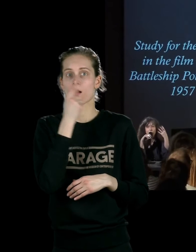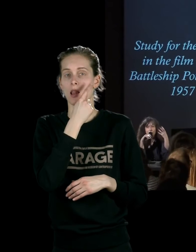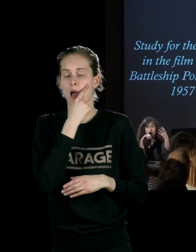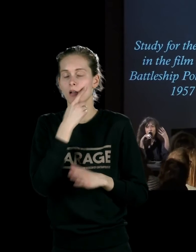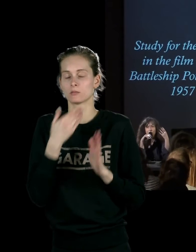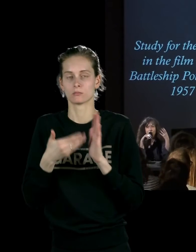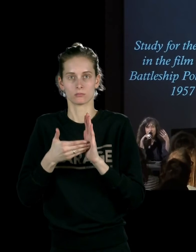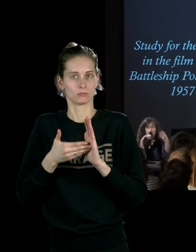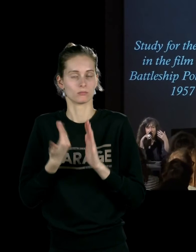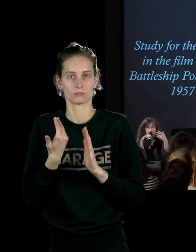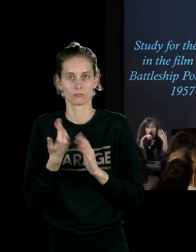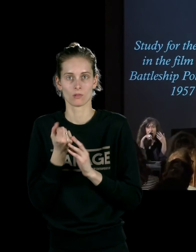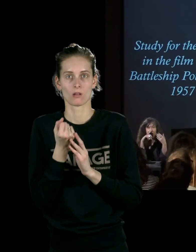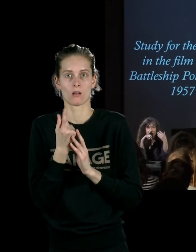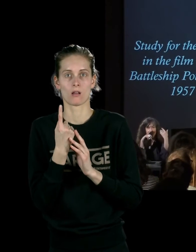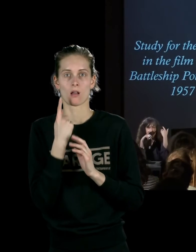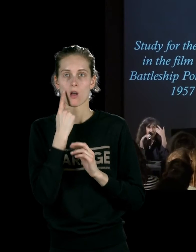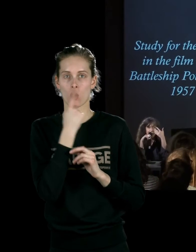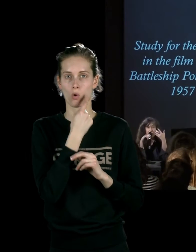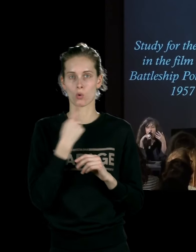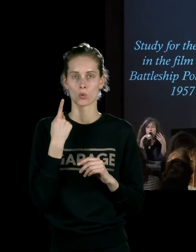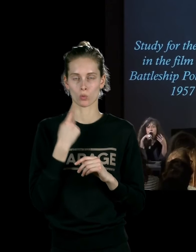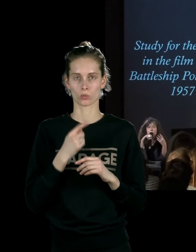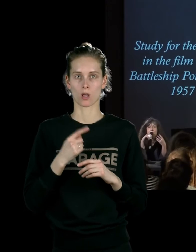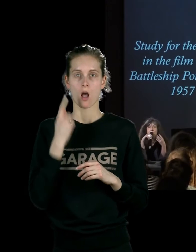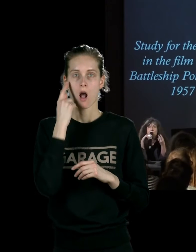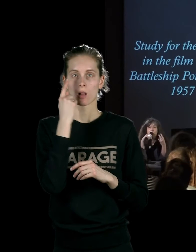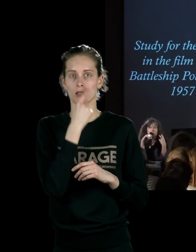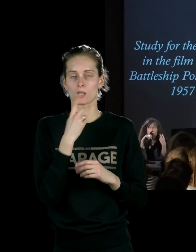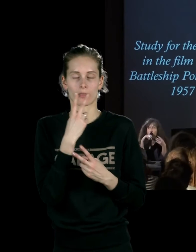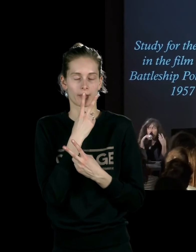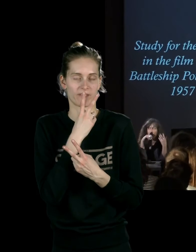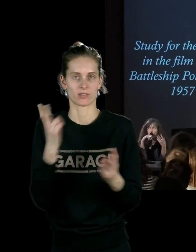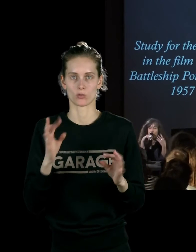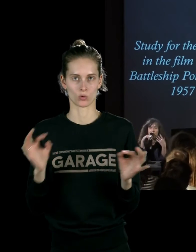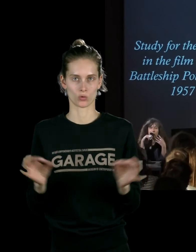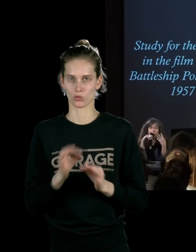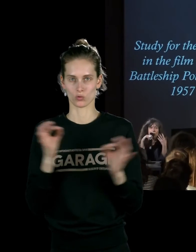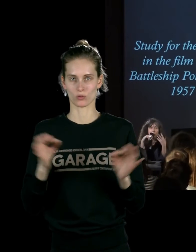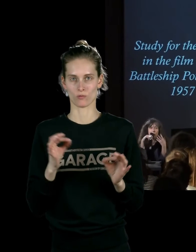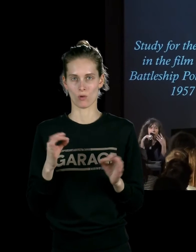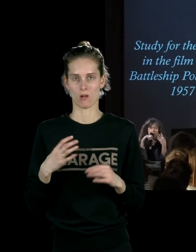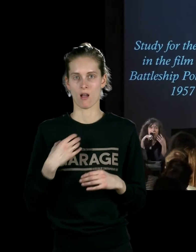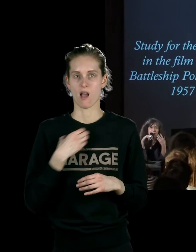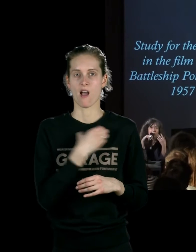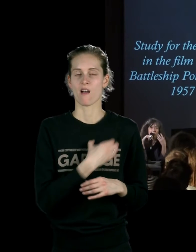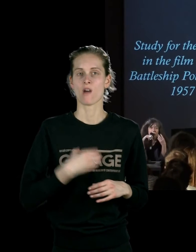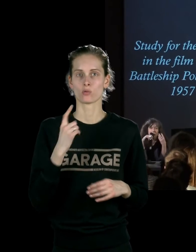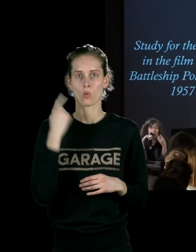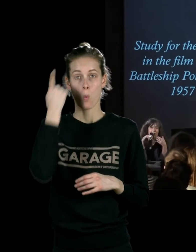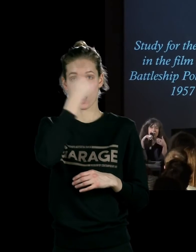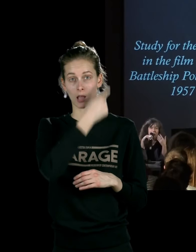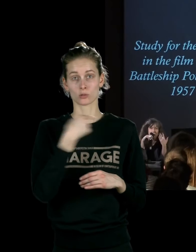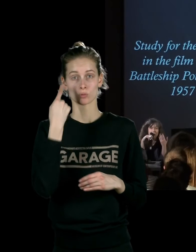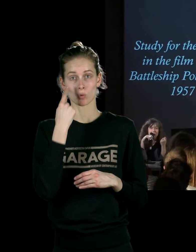рот появляется вместо глаз, когда глаза ничего не видят, и главная, так сказать, частью лица становятся